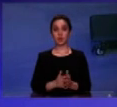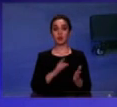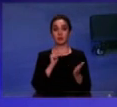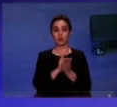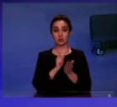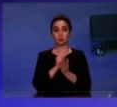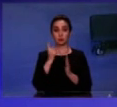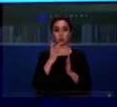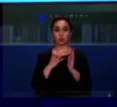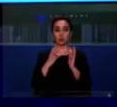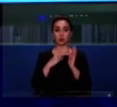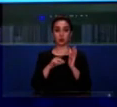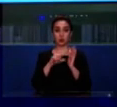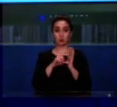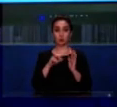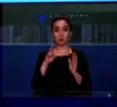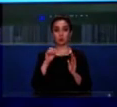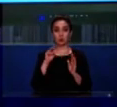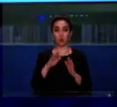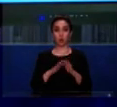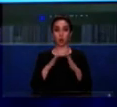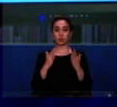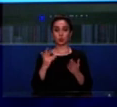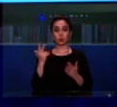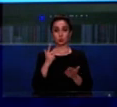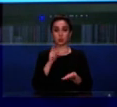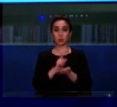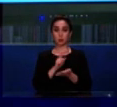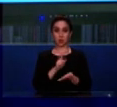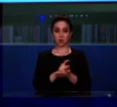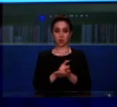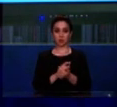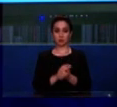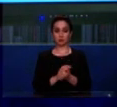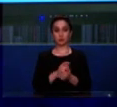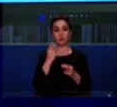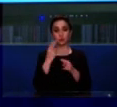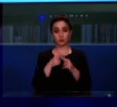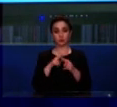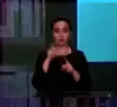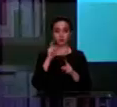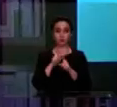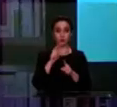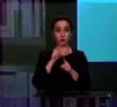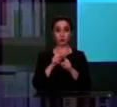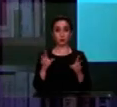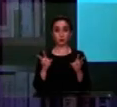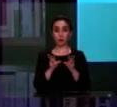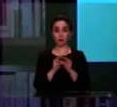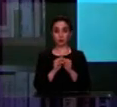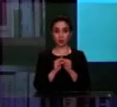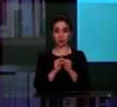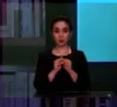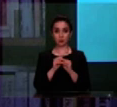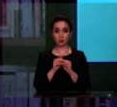Darsliklarning 146-betini oching. 3-mashq. Ushbu so'z va so'z birikmalari bilan